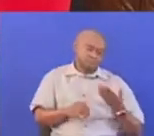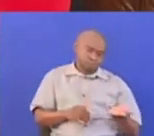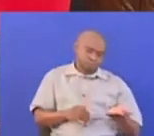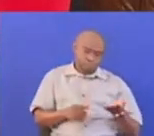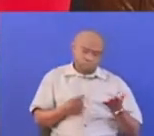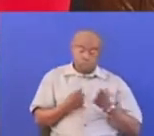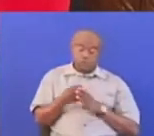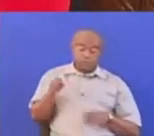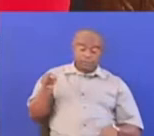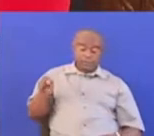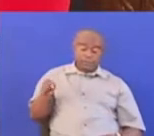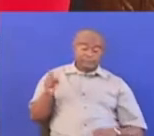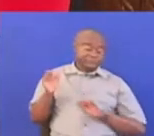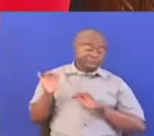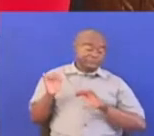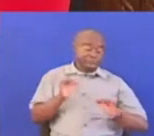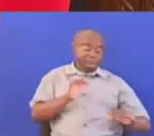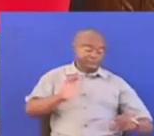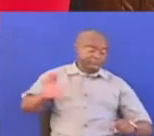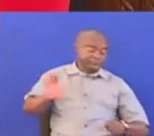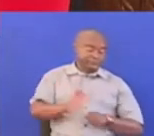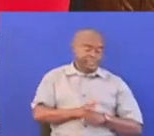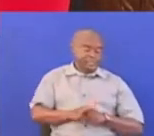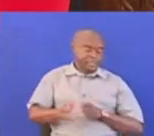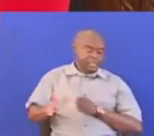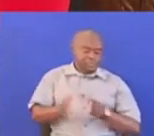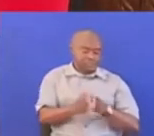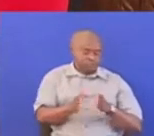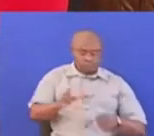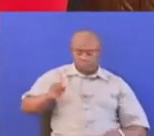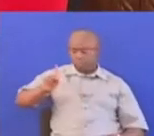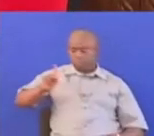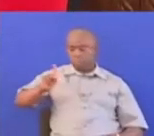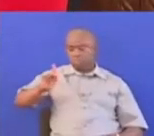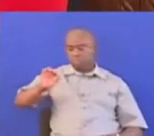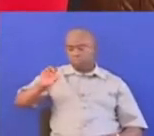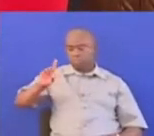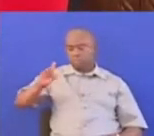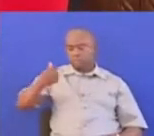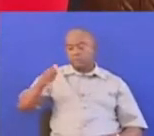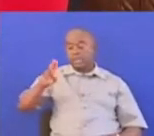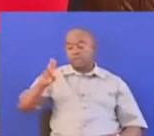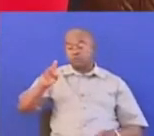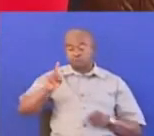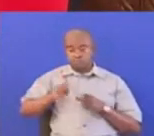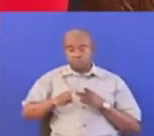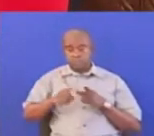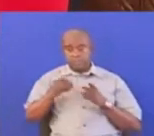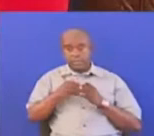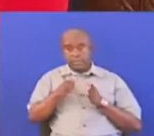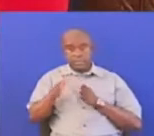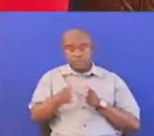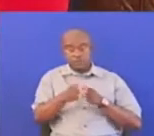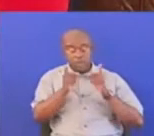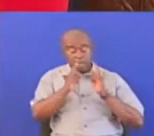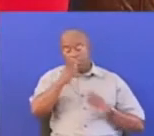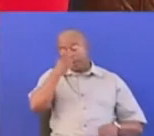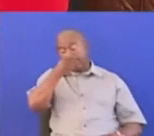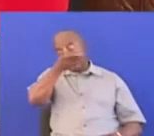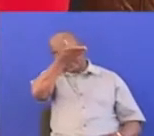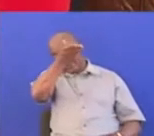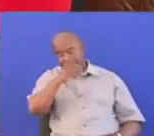yanayotokana hapo yanakwenda kujaza ziwa la Kidatu, lakini pia yanakwenda pia mpaka kwenye ziwa la Mwalimu